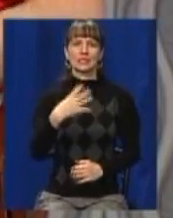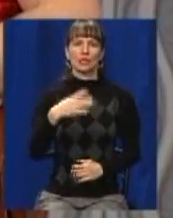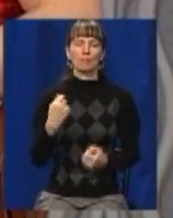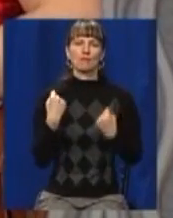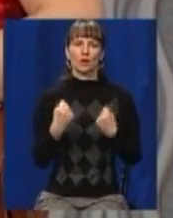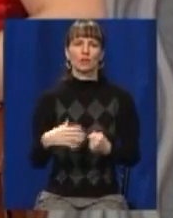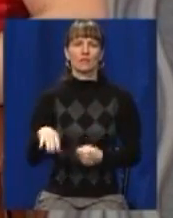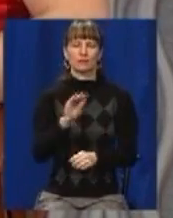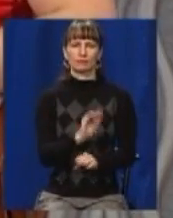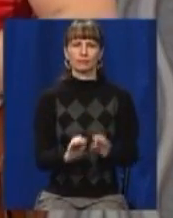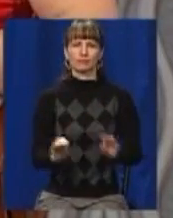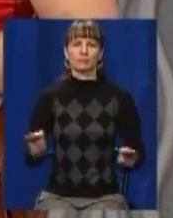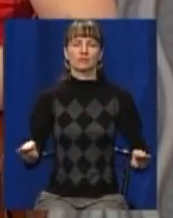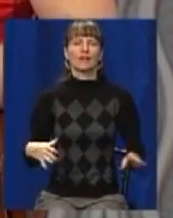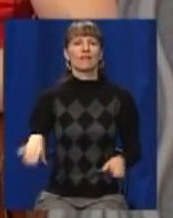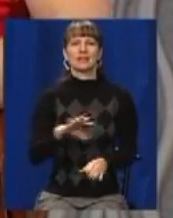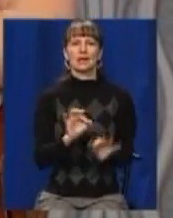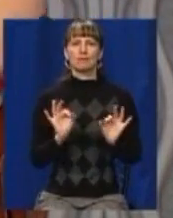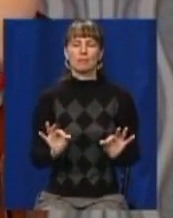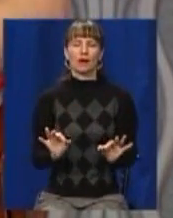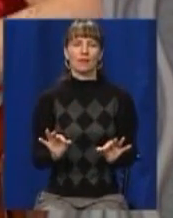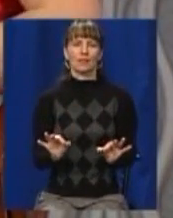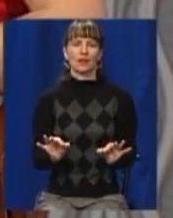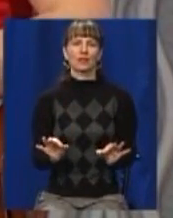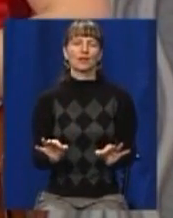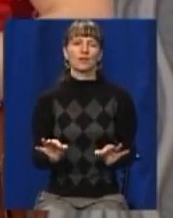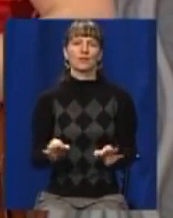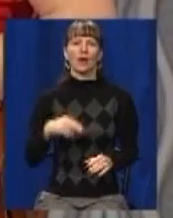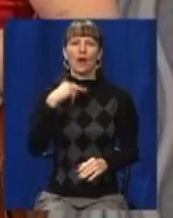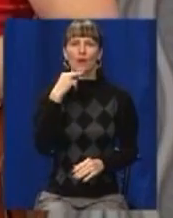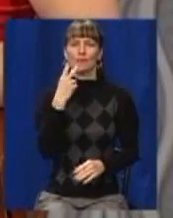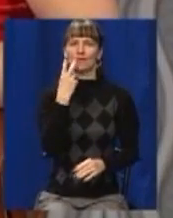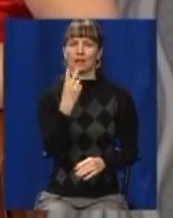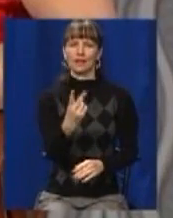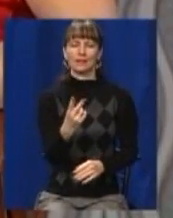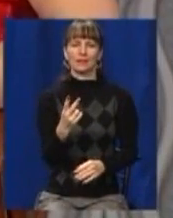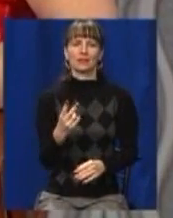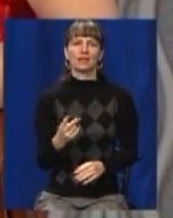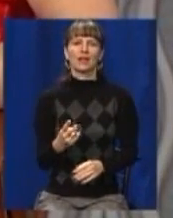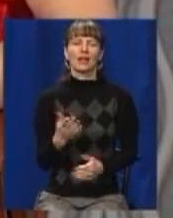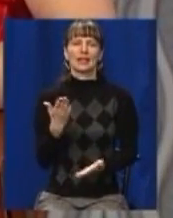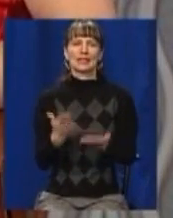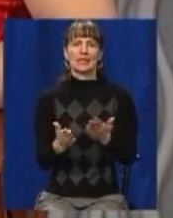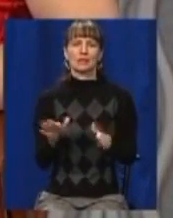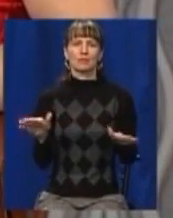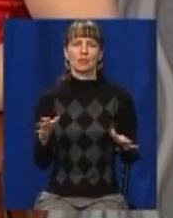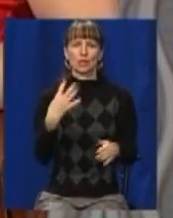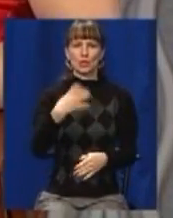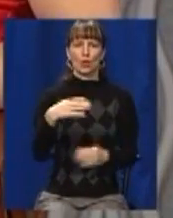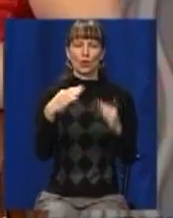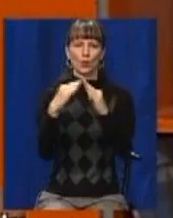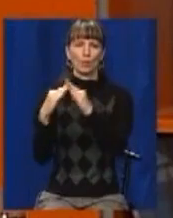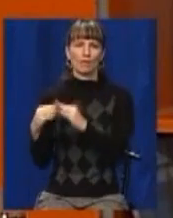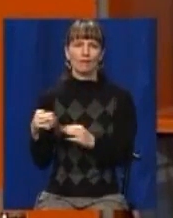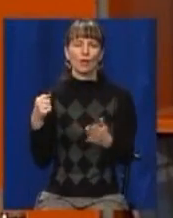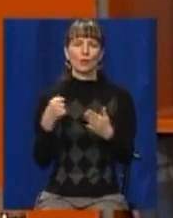Всі стали на одній парковці невеличкій, все правильно, все дуже так, знаєш, акуратно виглядає зі сторони. Якщо прилетіло 40 будинків до